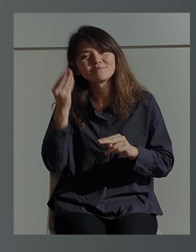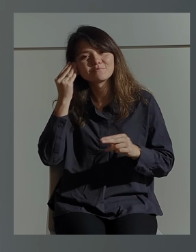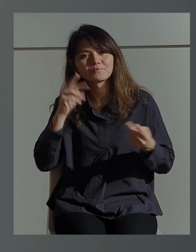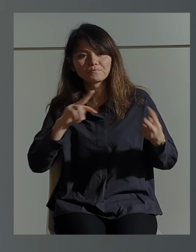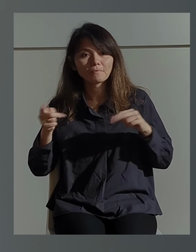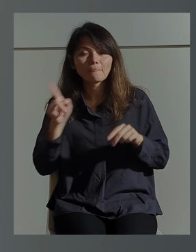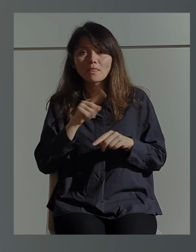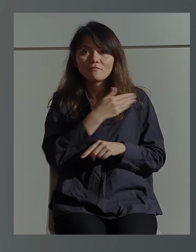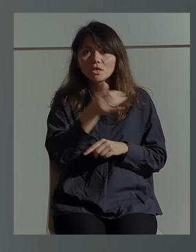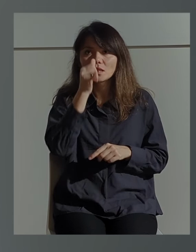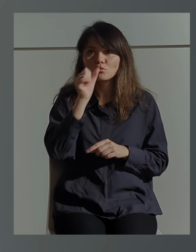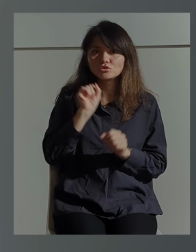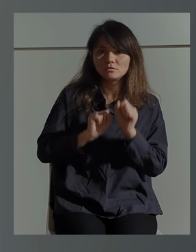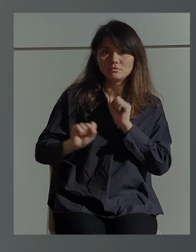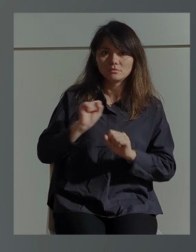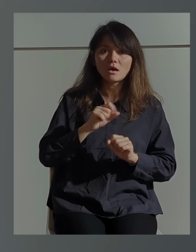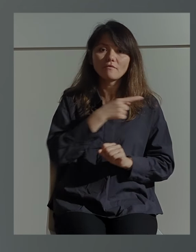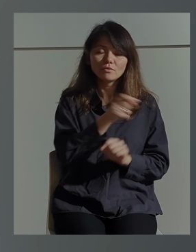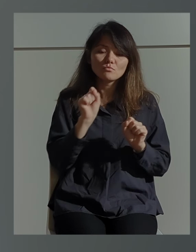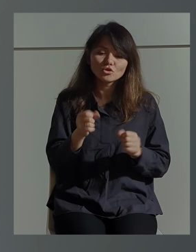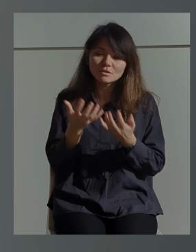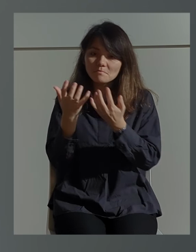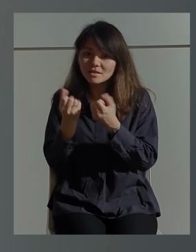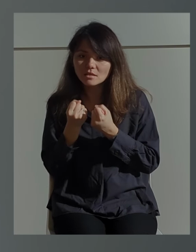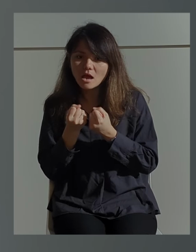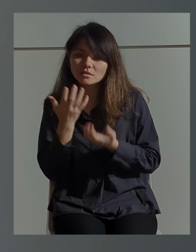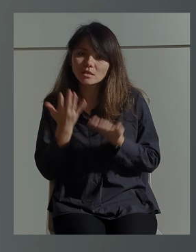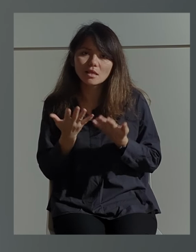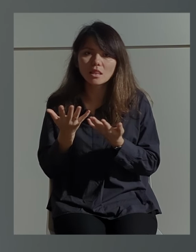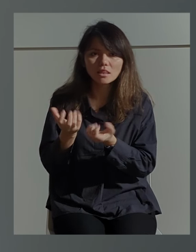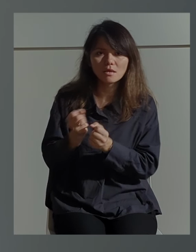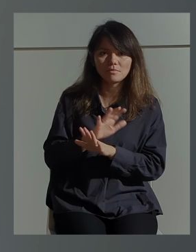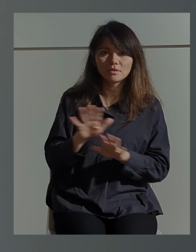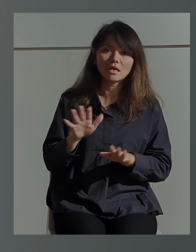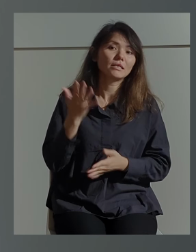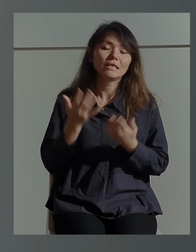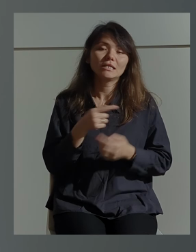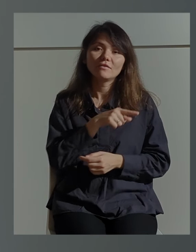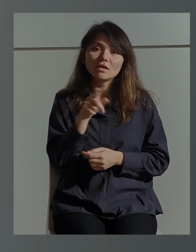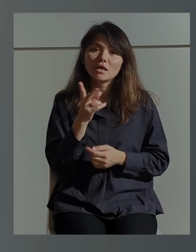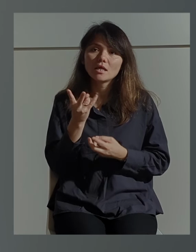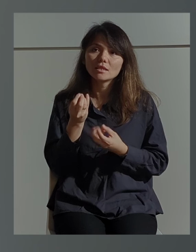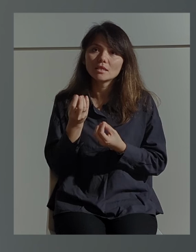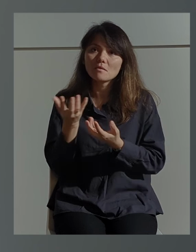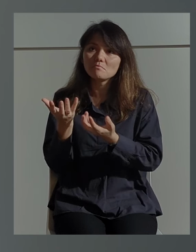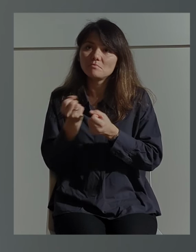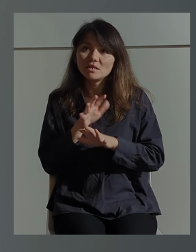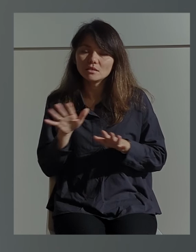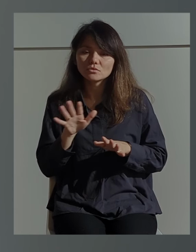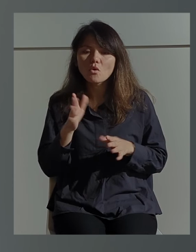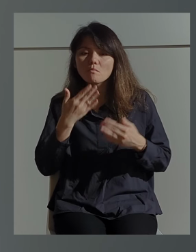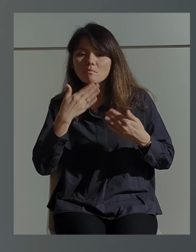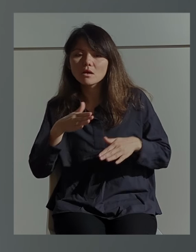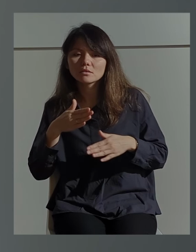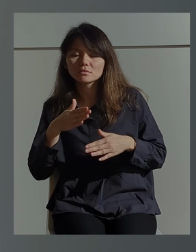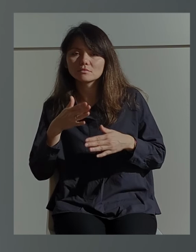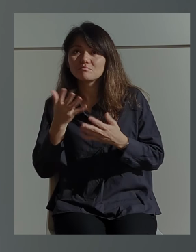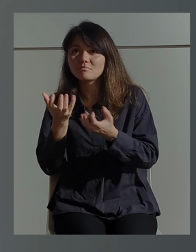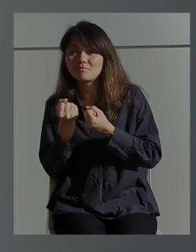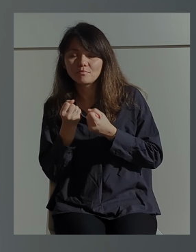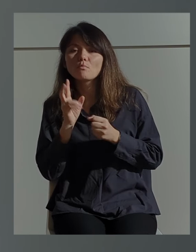можете отвернуться Вы можете её только принять или не принять причём Если вы её примете то последствия могут быть трагичные не примете